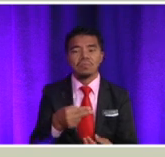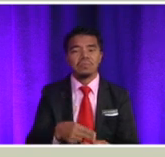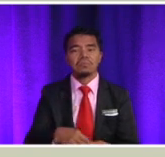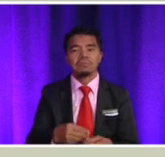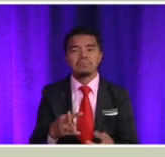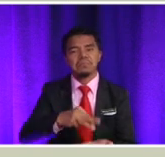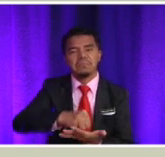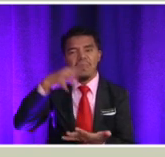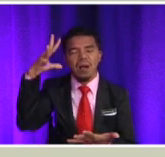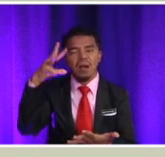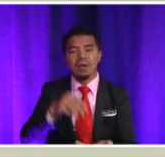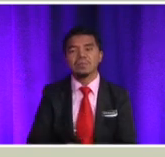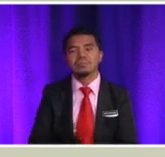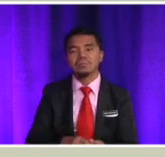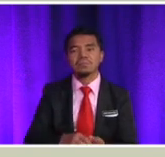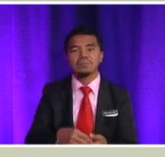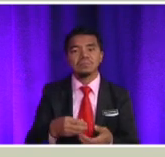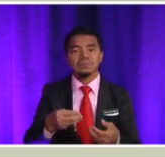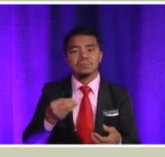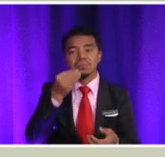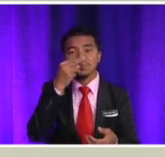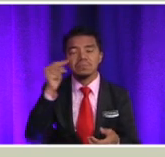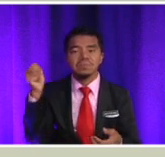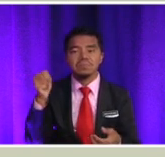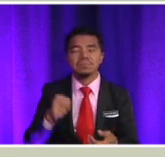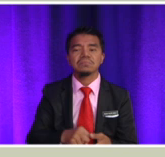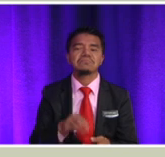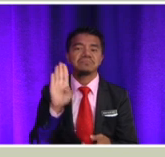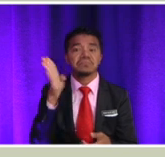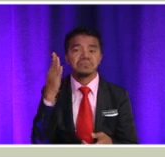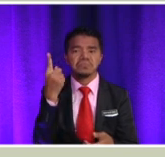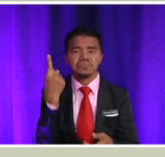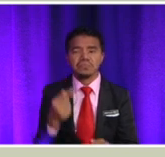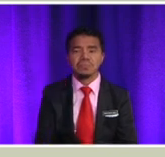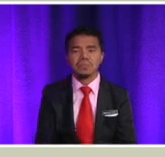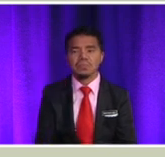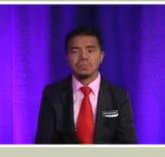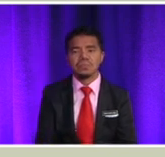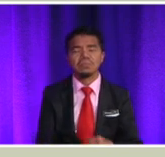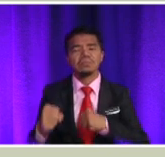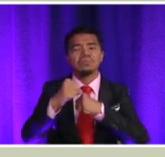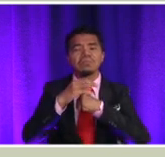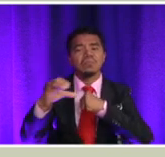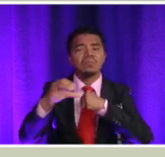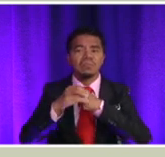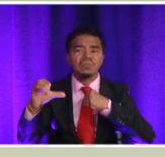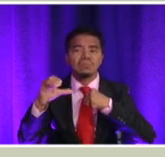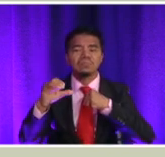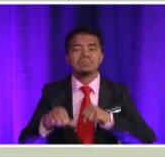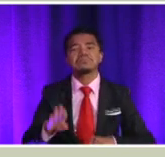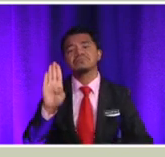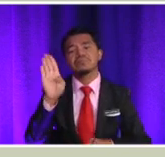yang sangat simpel Oke Kemudian dari segi promosi dia hanya promosi